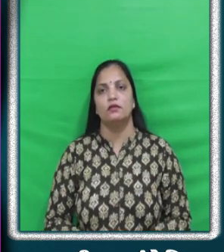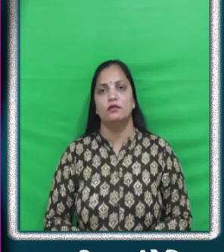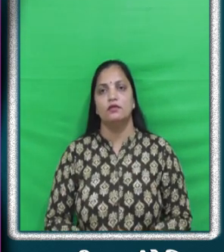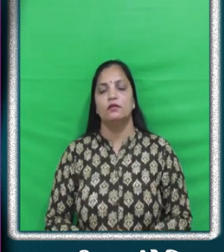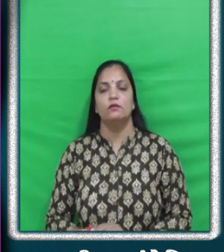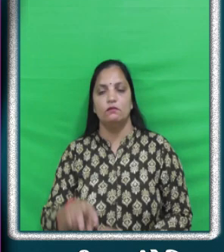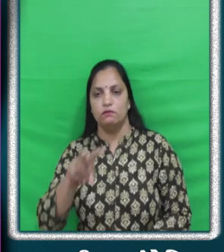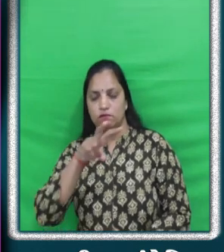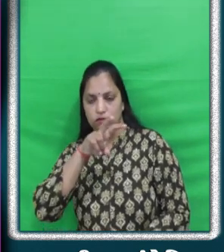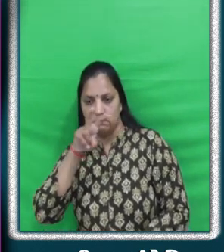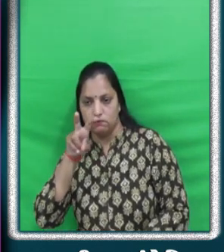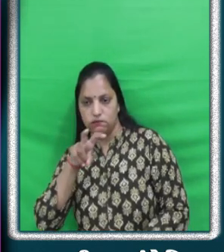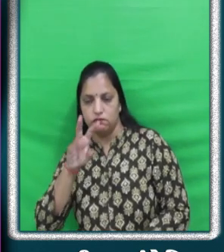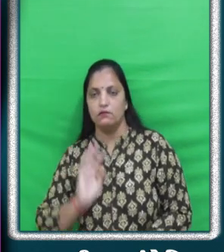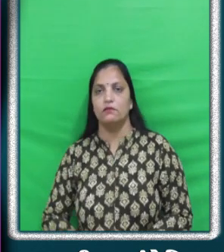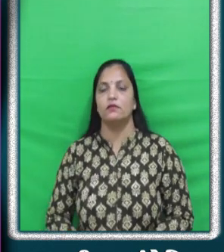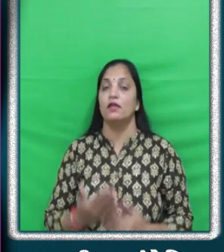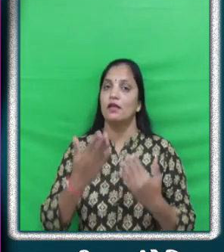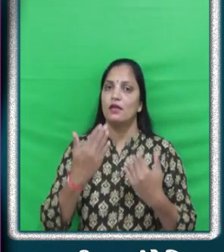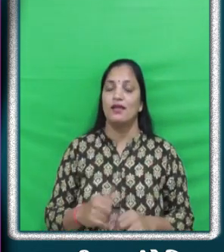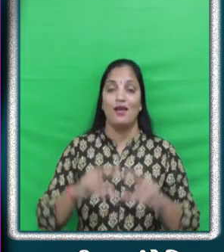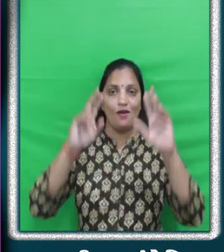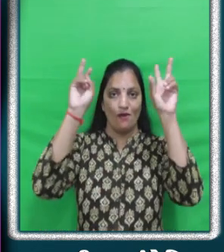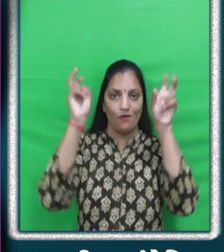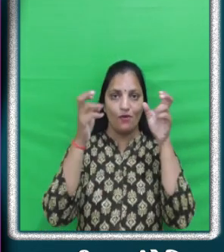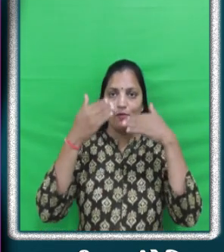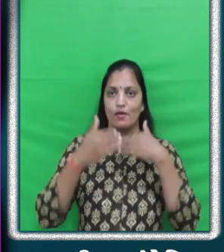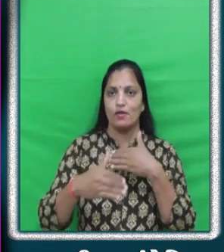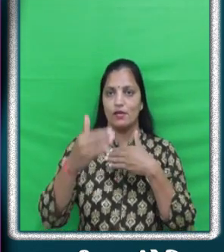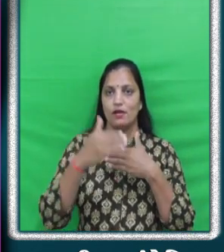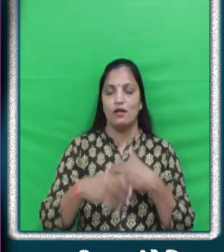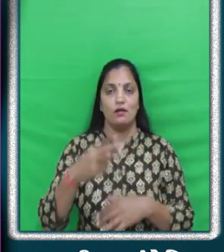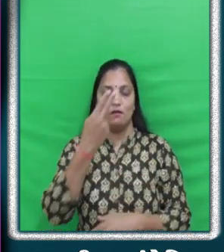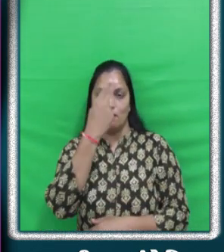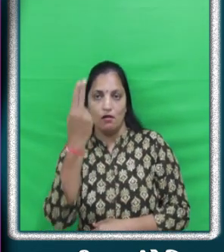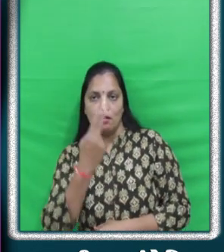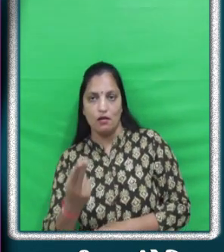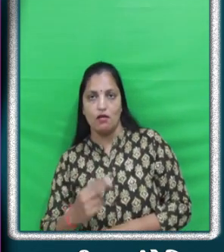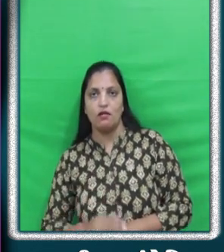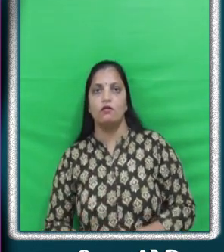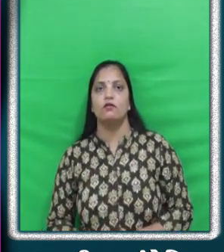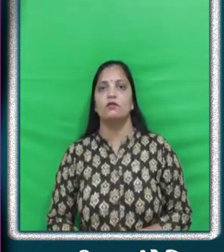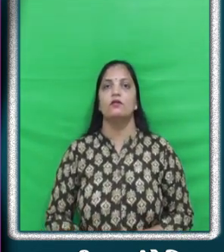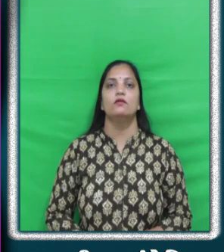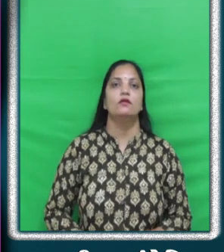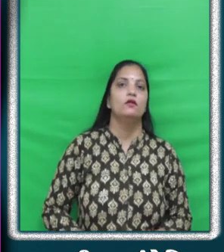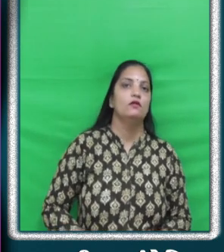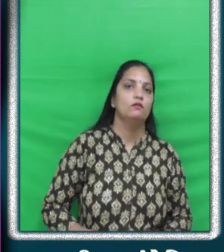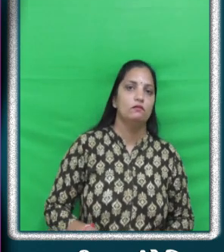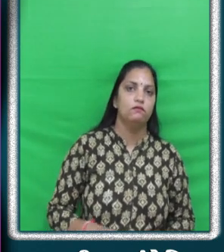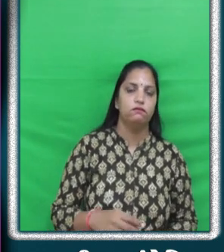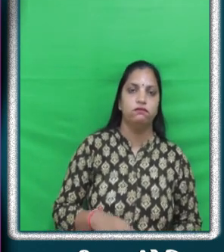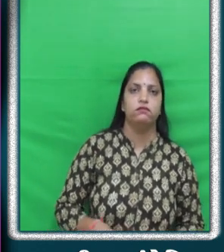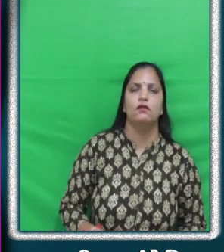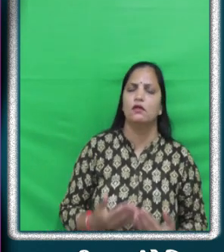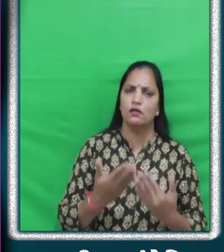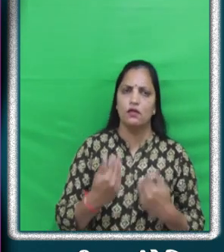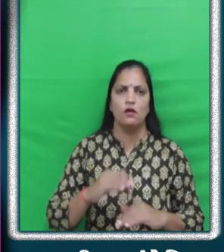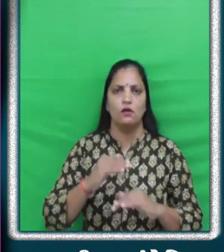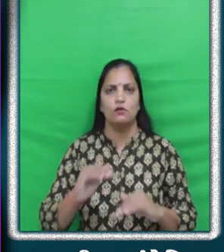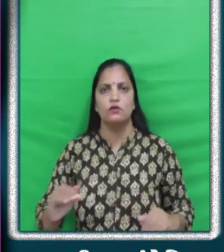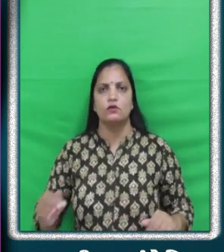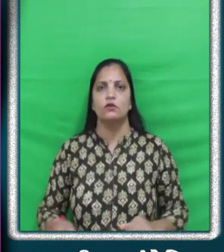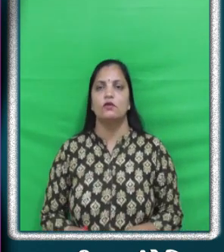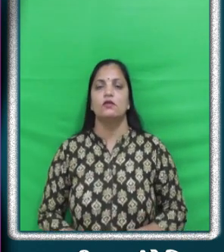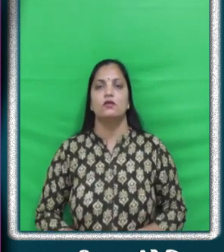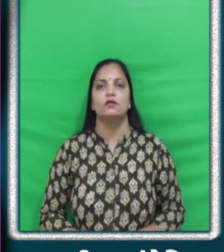નોટિસ થાય છે. તો હવે વાત આવે છે અહીં આપણી જે આકૃતિ છે મૂત્રપિંડ નલિકાની તેના તરફ જઈશું. હવે